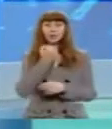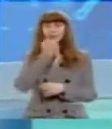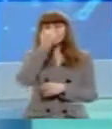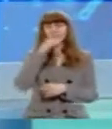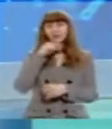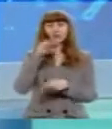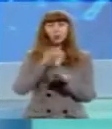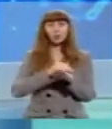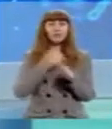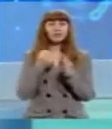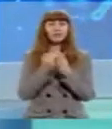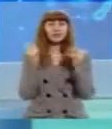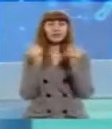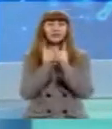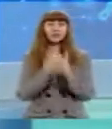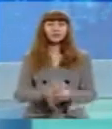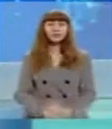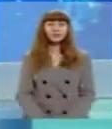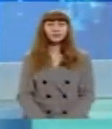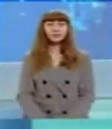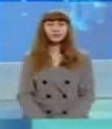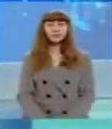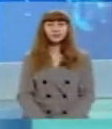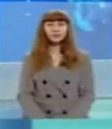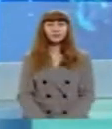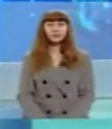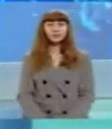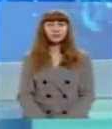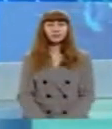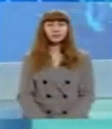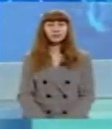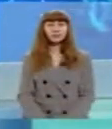Қостанай.тв.кз ресми сайтынан жаңалықтарымызды қайта көру мүмкіндіктеріңіз бар. Эфирде жолыққанша.